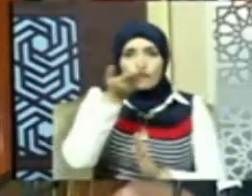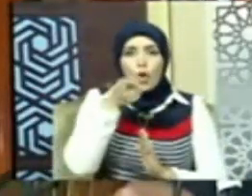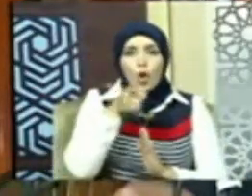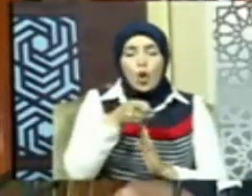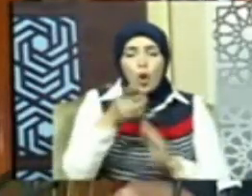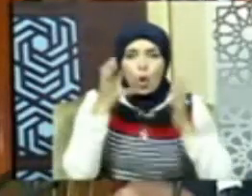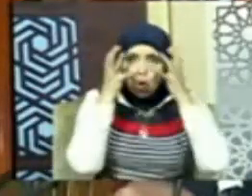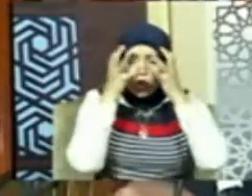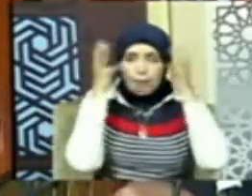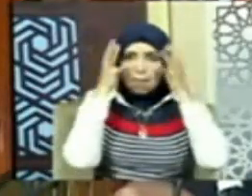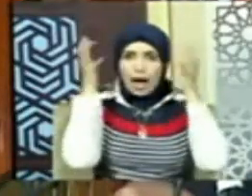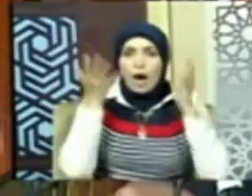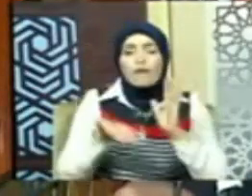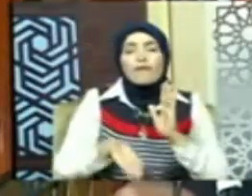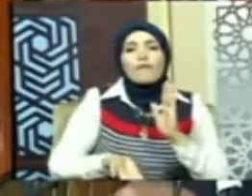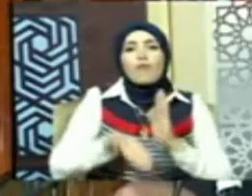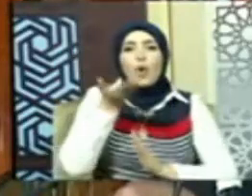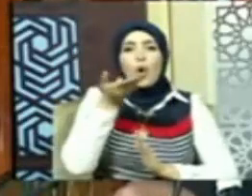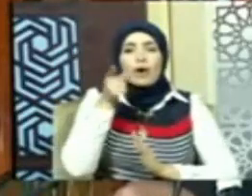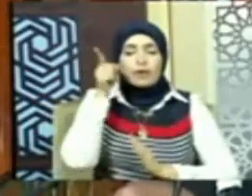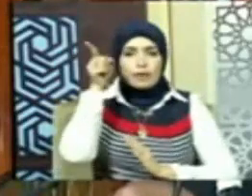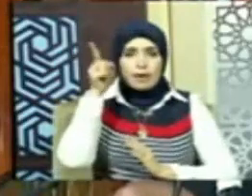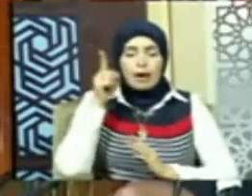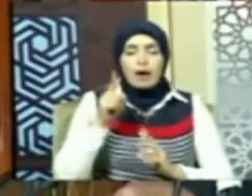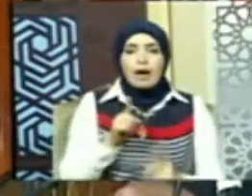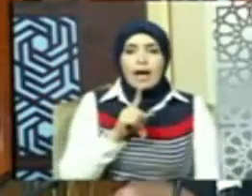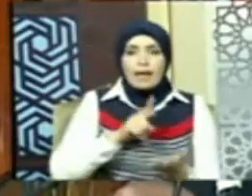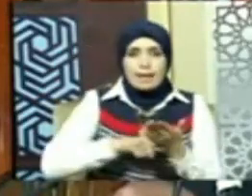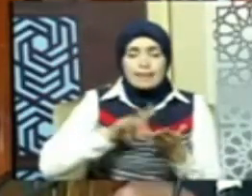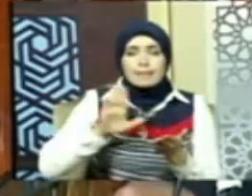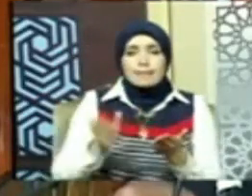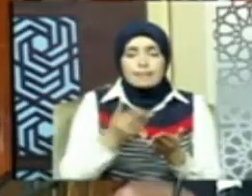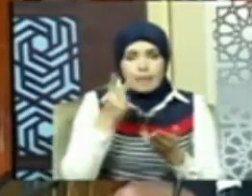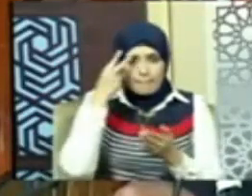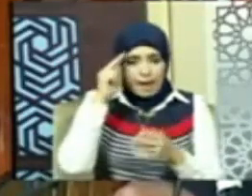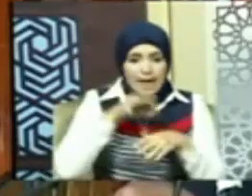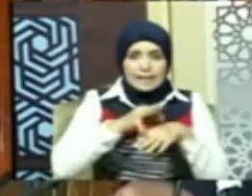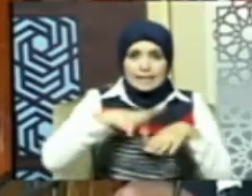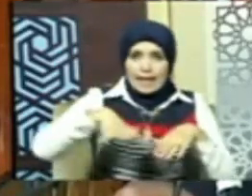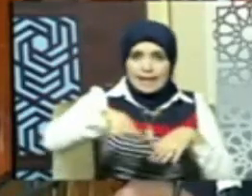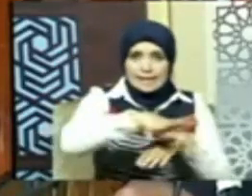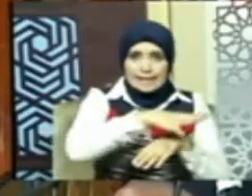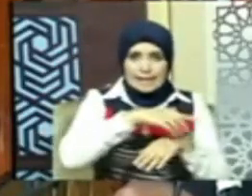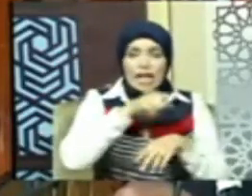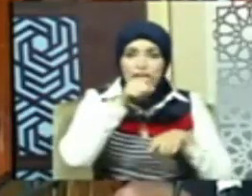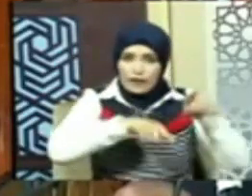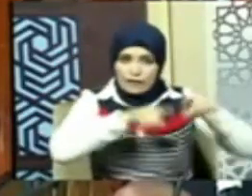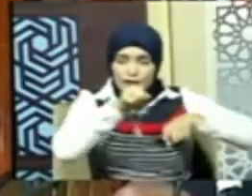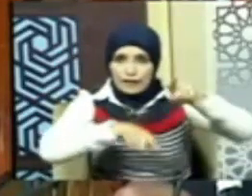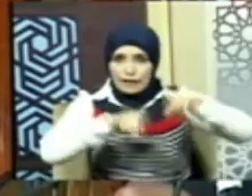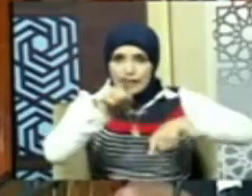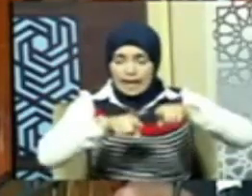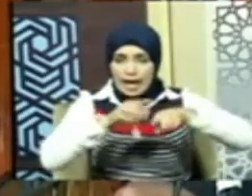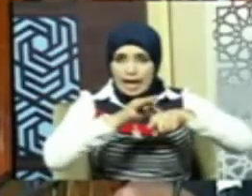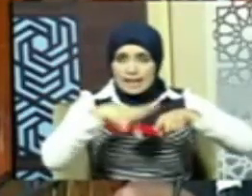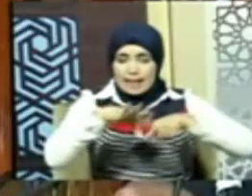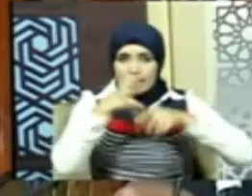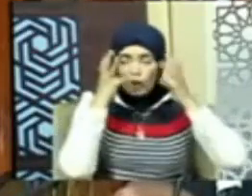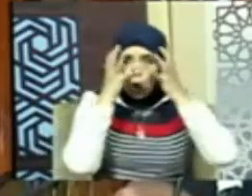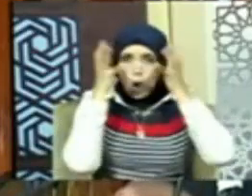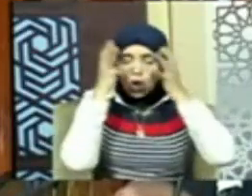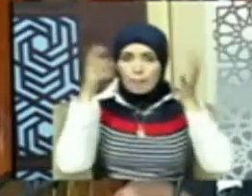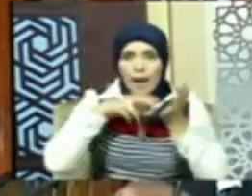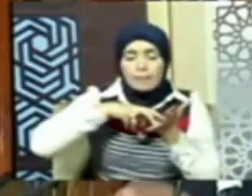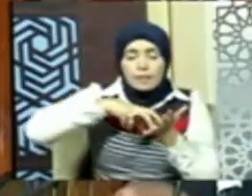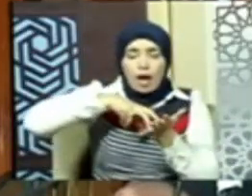والعلماء في قوله تعالى إنما يخشى الله من عباده العلماء، أي